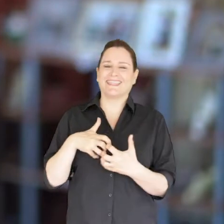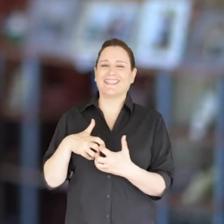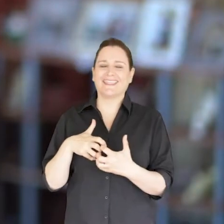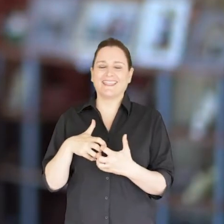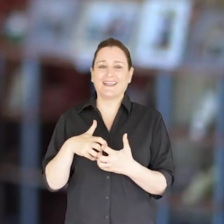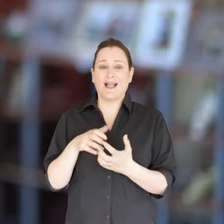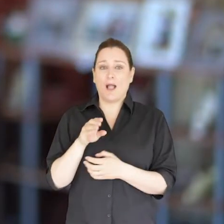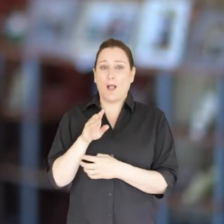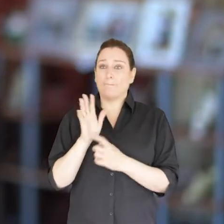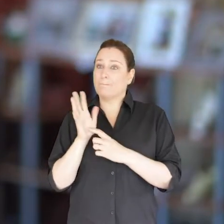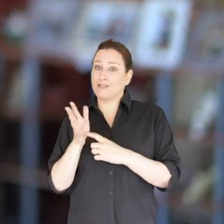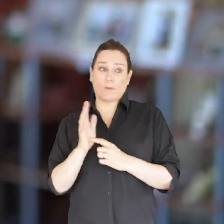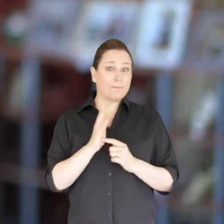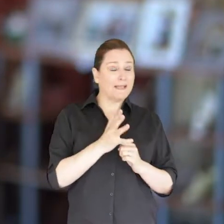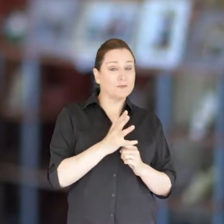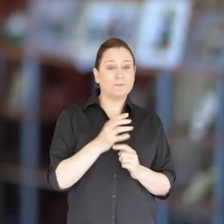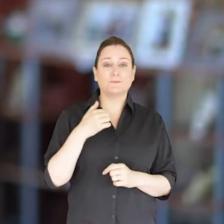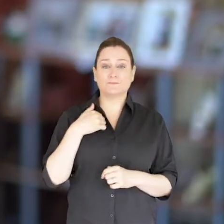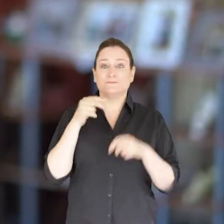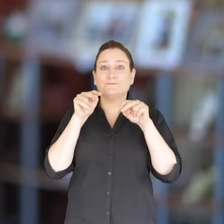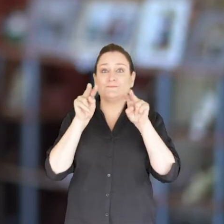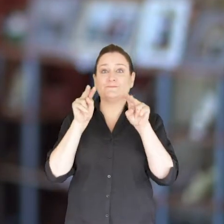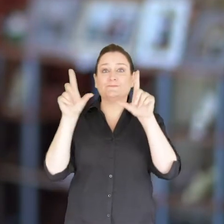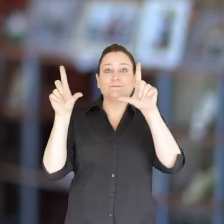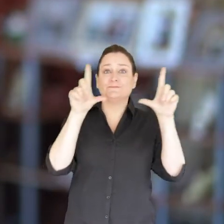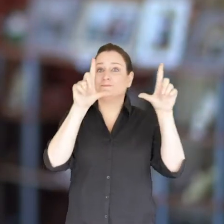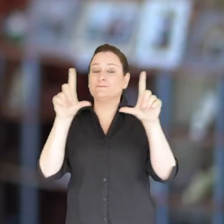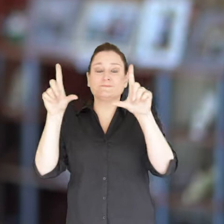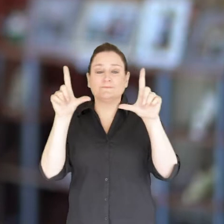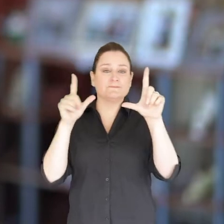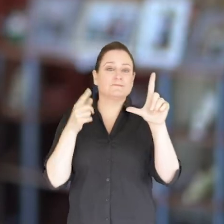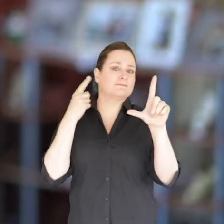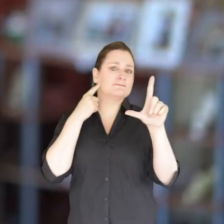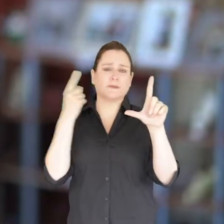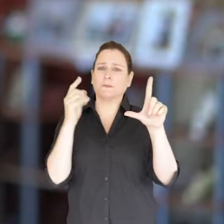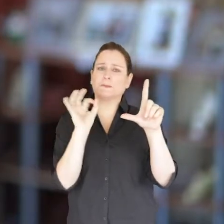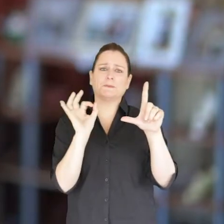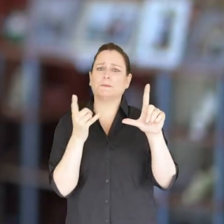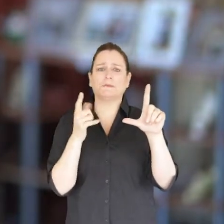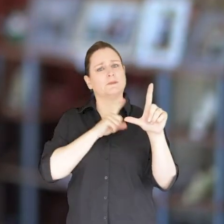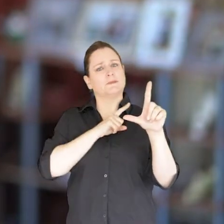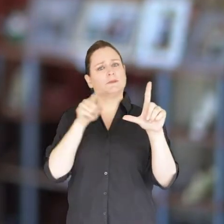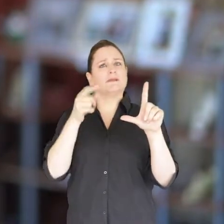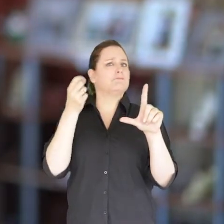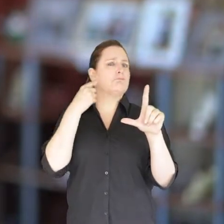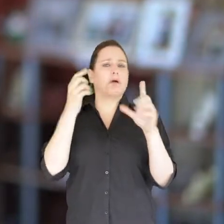Nou, daar was geen klank gewees nie, daar was geen klank nie. Jy mos